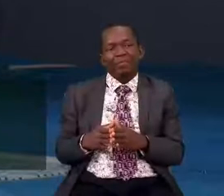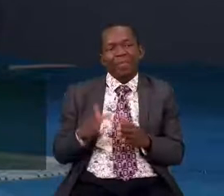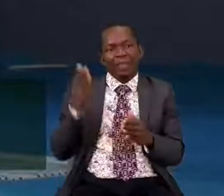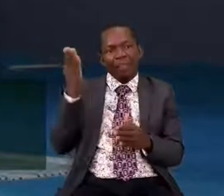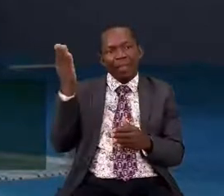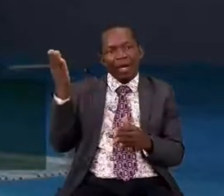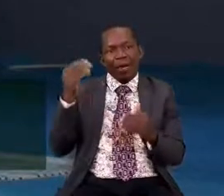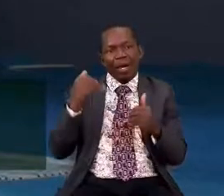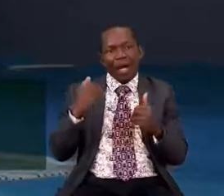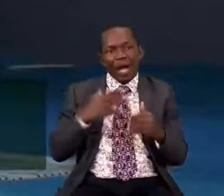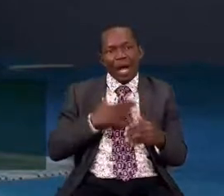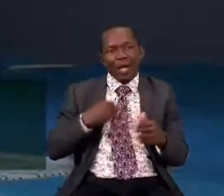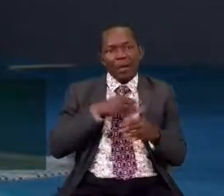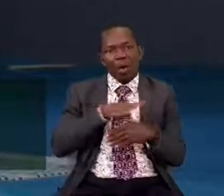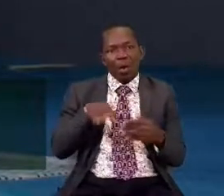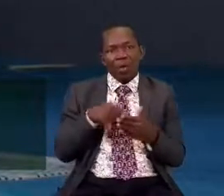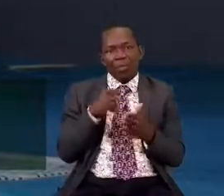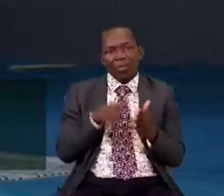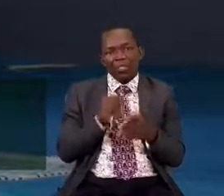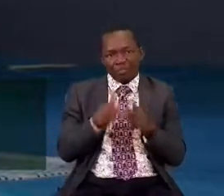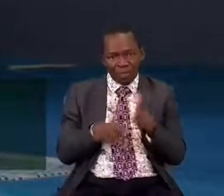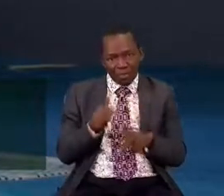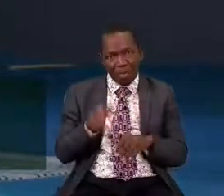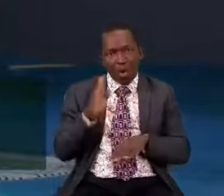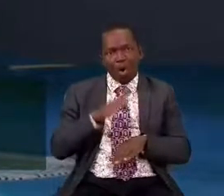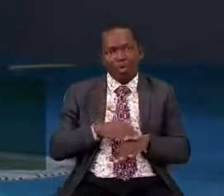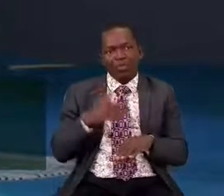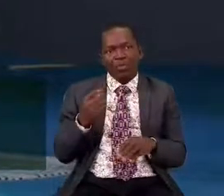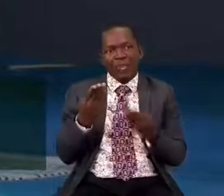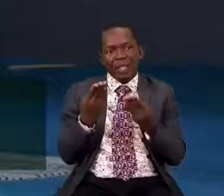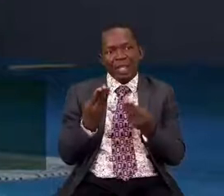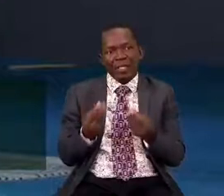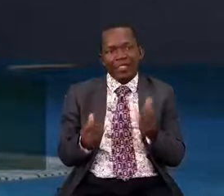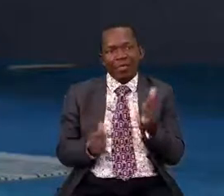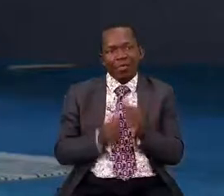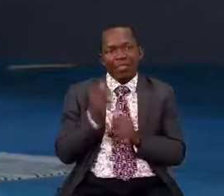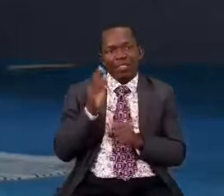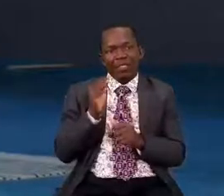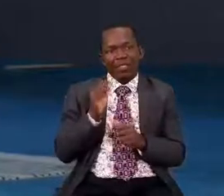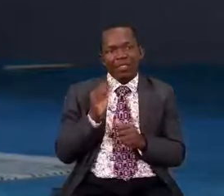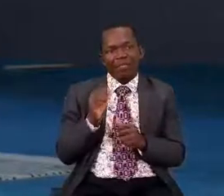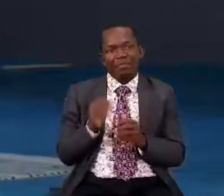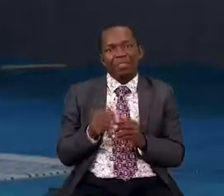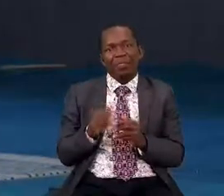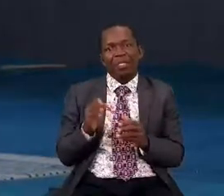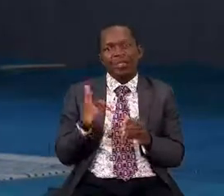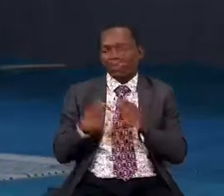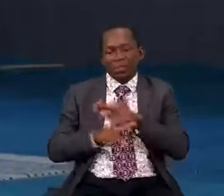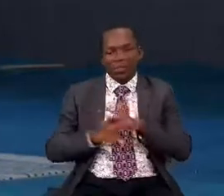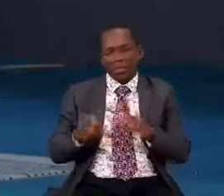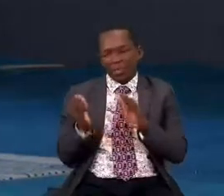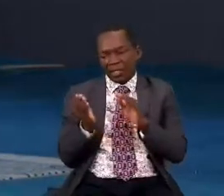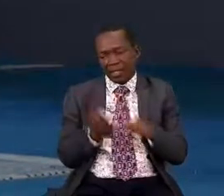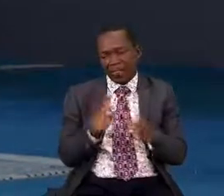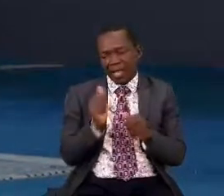je donne. Oh, ne laisse personne derrière. Rappelle-toi ce que Moïse a dit à Pharaon.